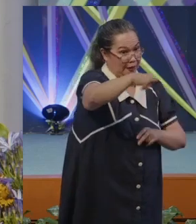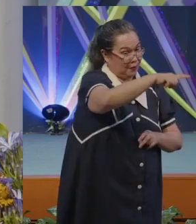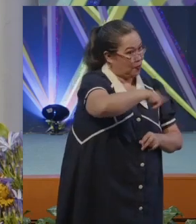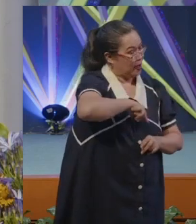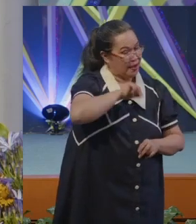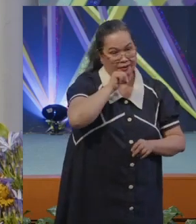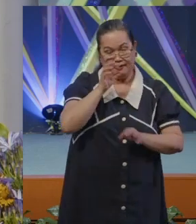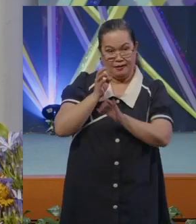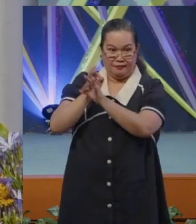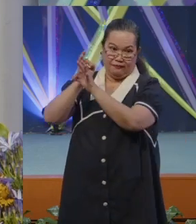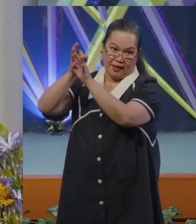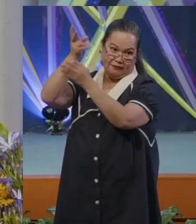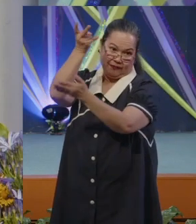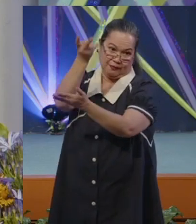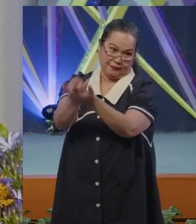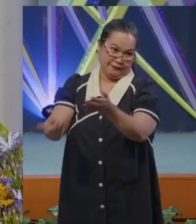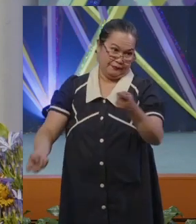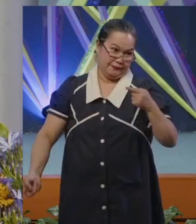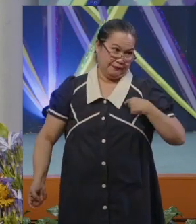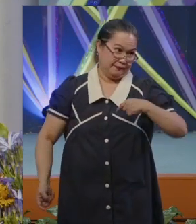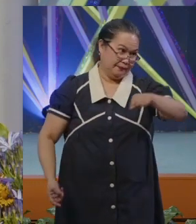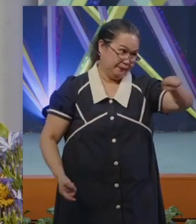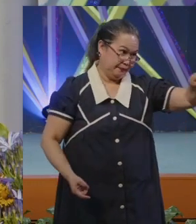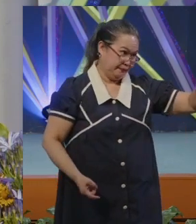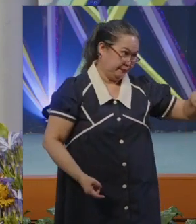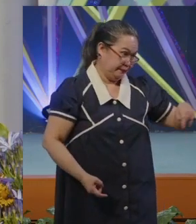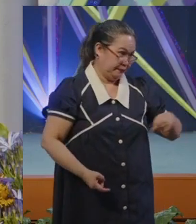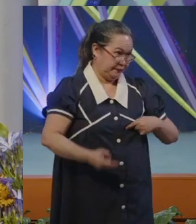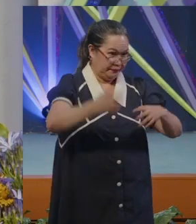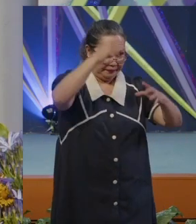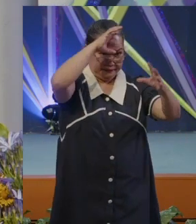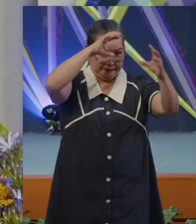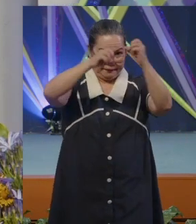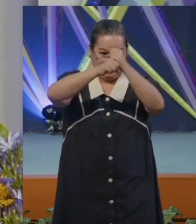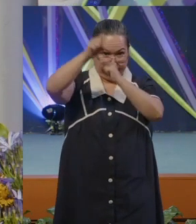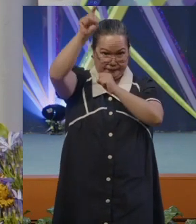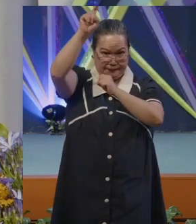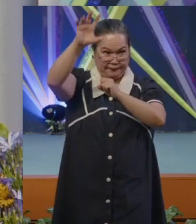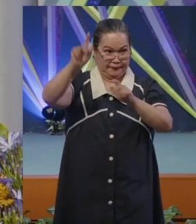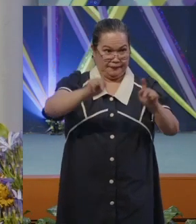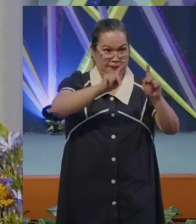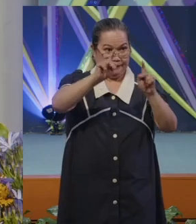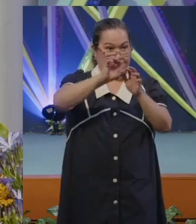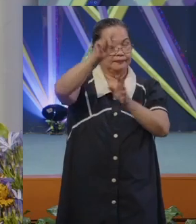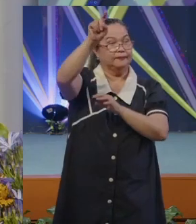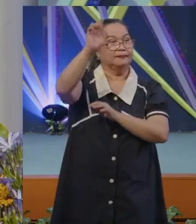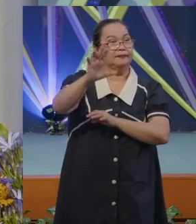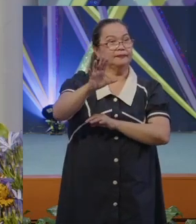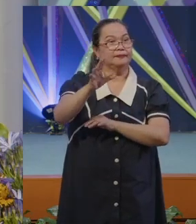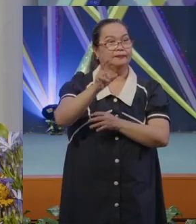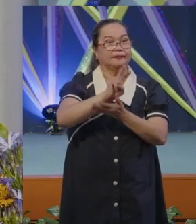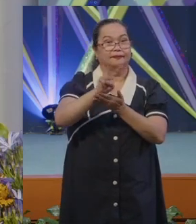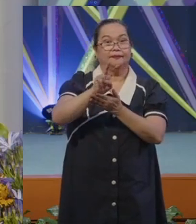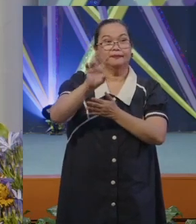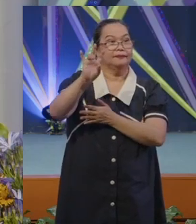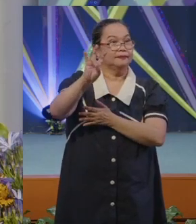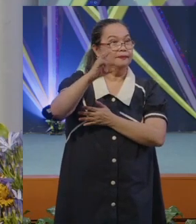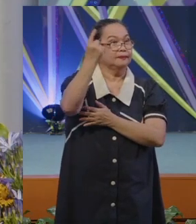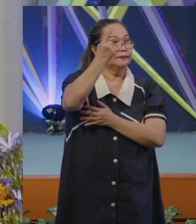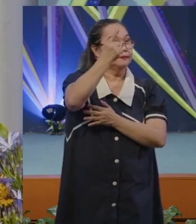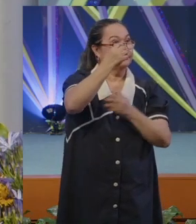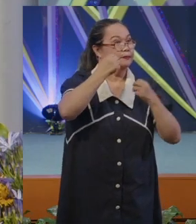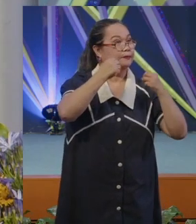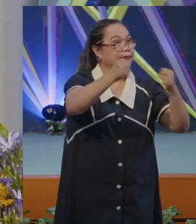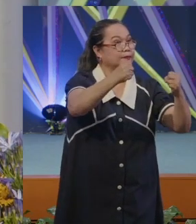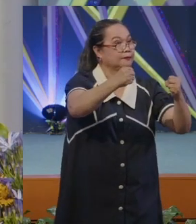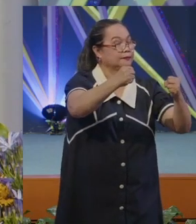hindi tapat. Umasa sa kapangyarihan ng Diyos. Sabi, verse 7, only be strong